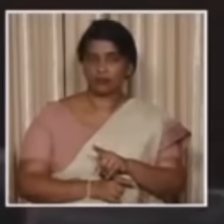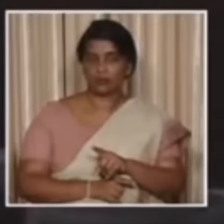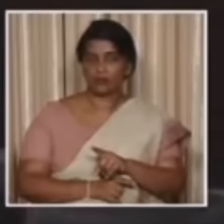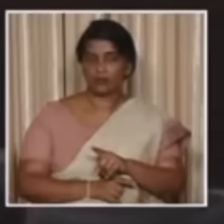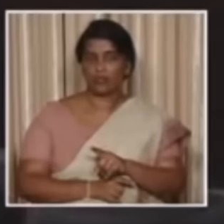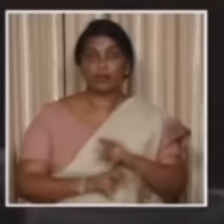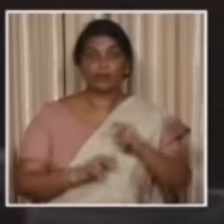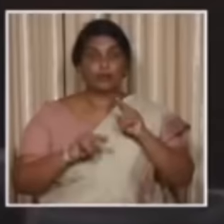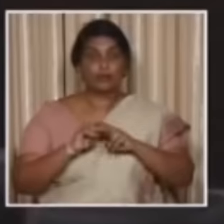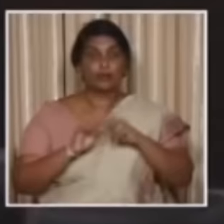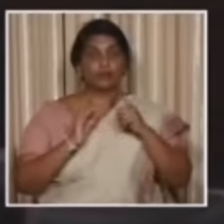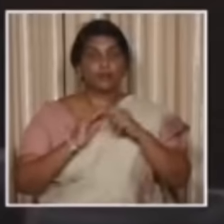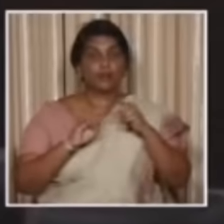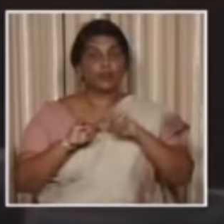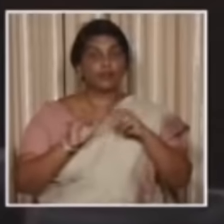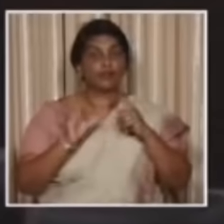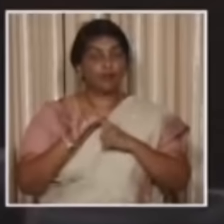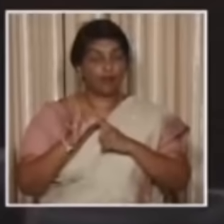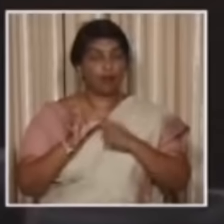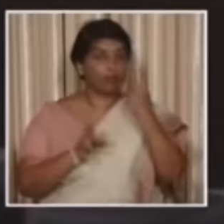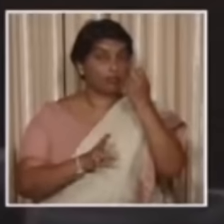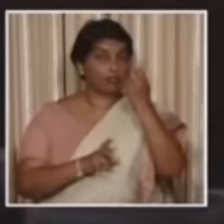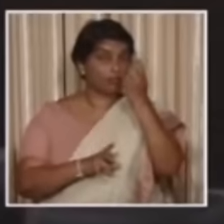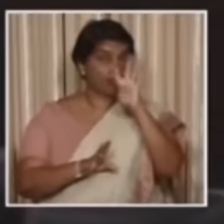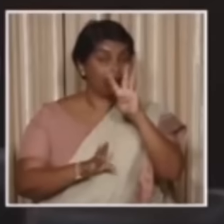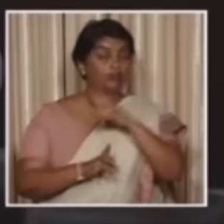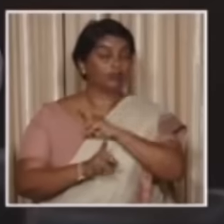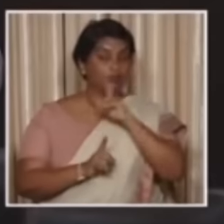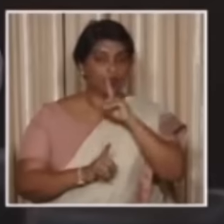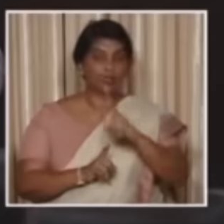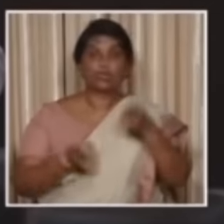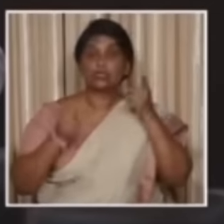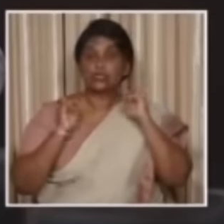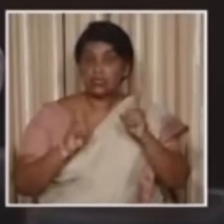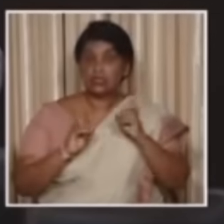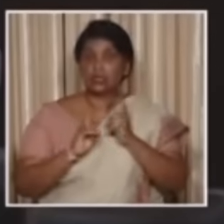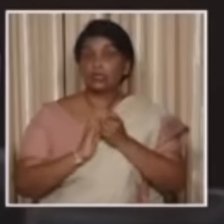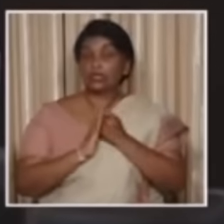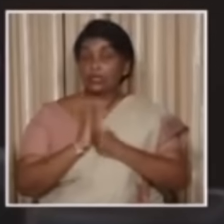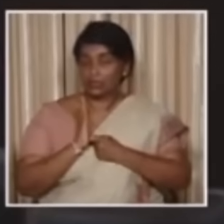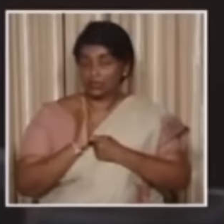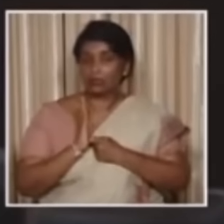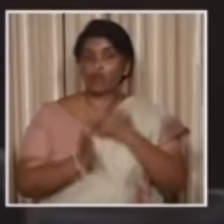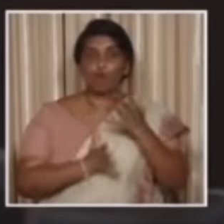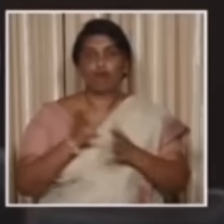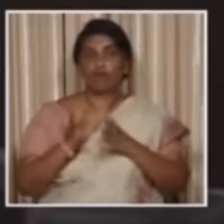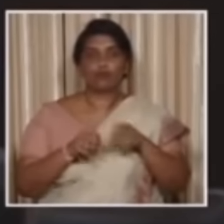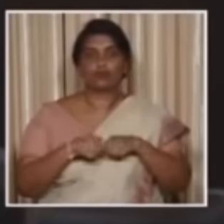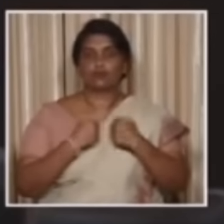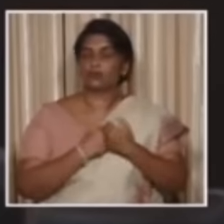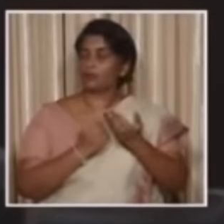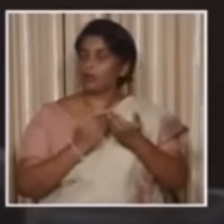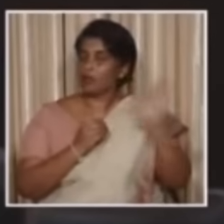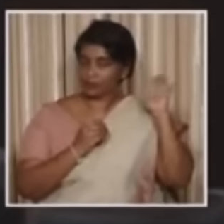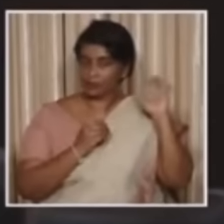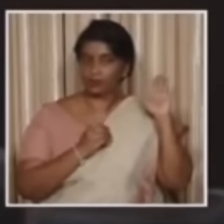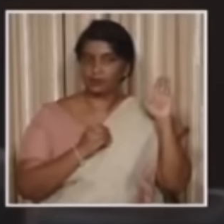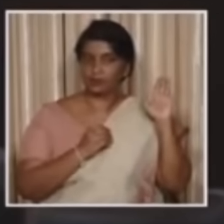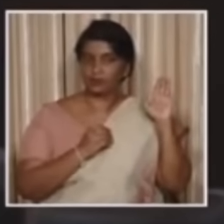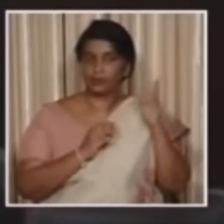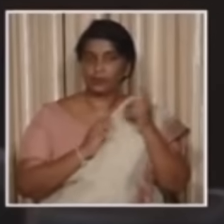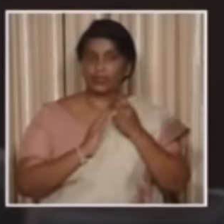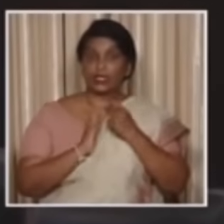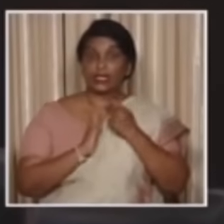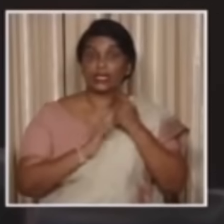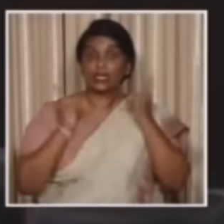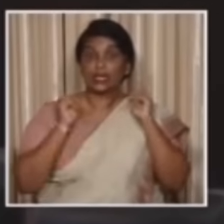FIFA එක 2014 ඉඳන් කියන්නේ. මොකද්ද? ක්‍රීඩා නියතියෙන් පාපන්දු සංගමේ ඉවත් කරන්න. ක්‍රීඩා